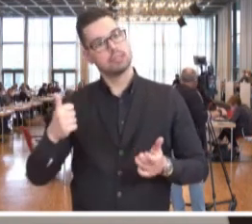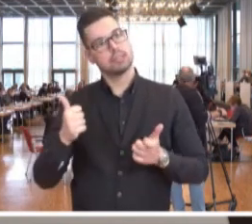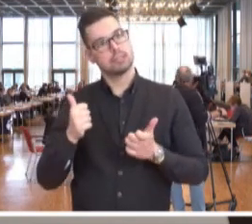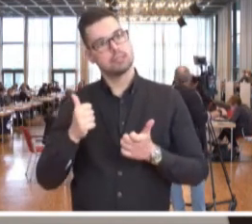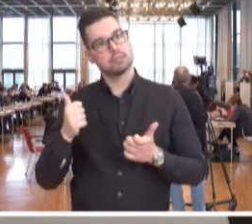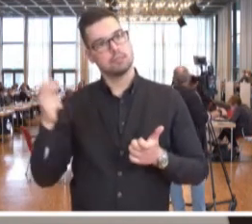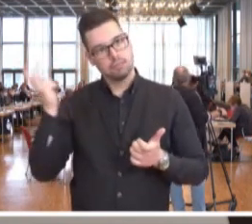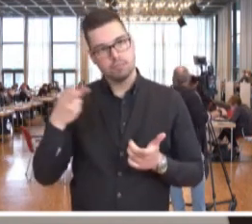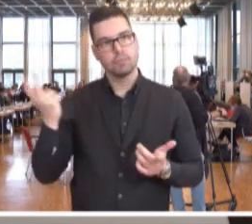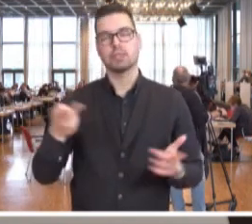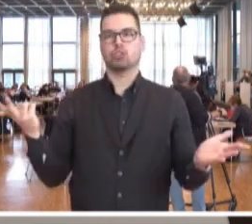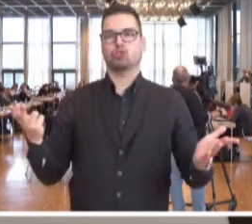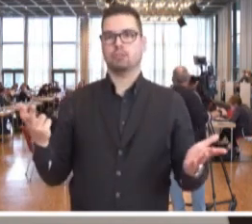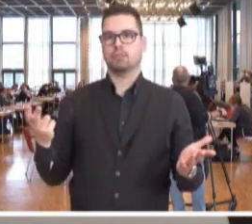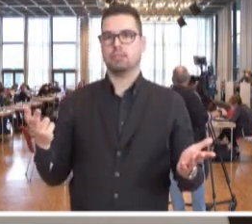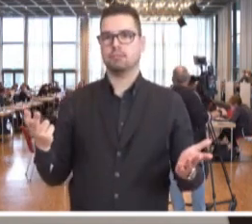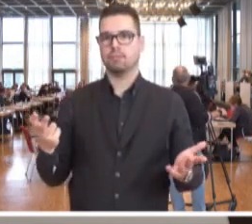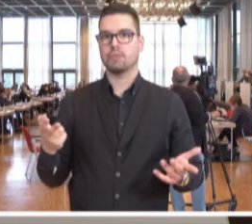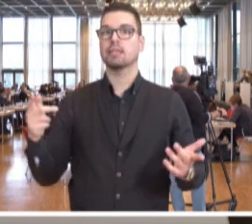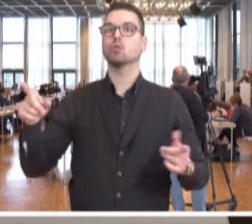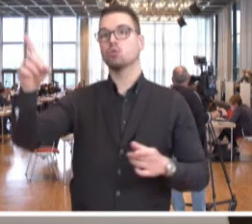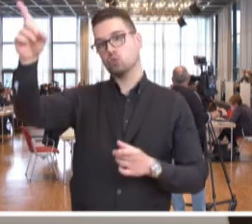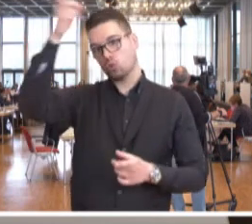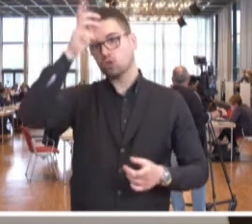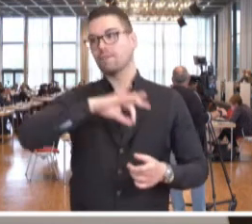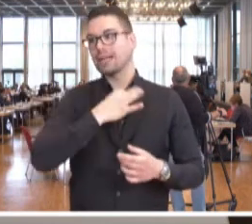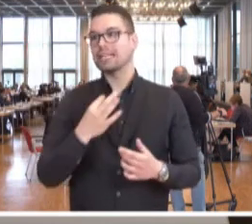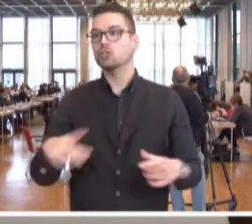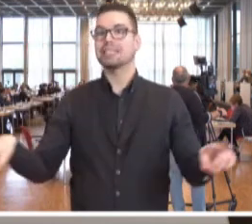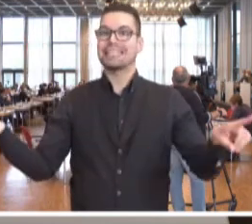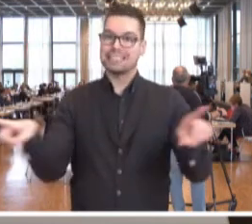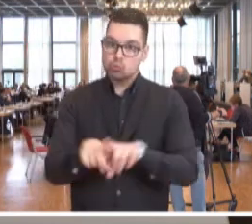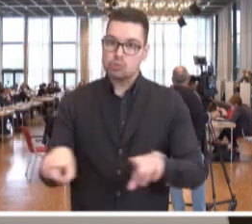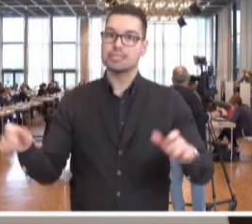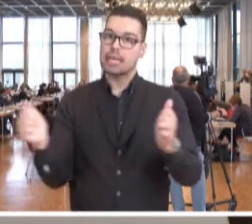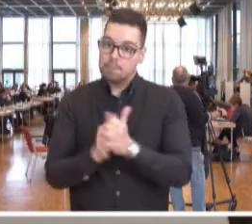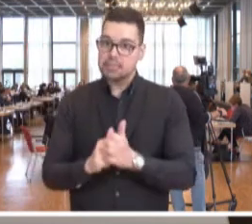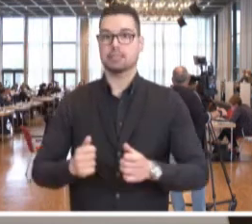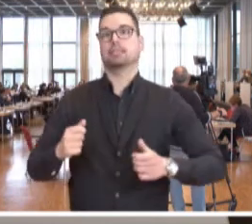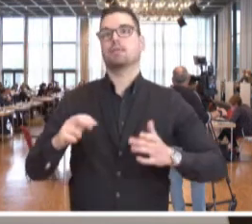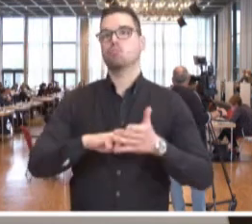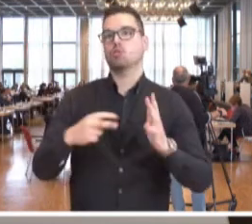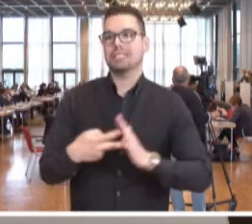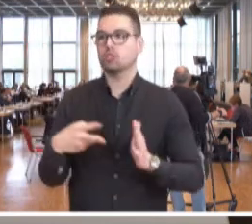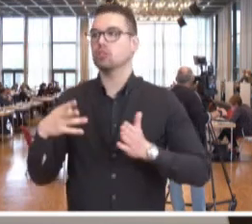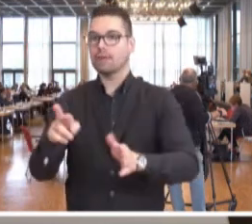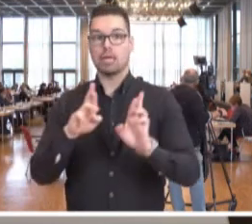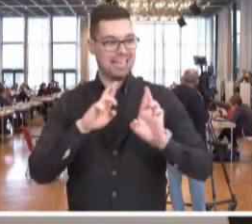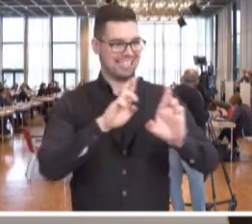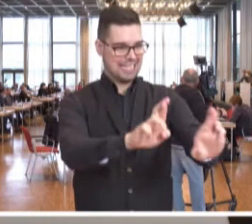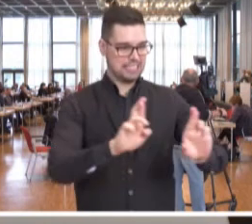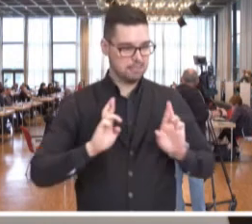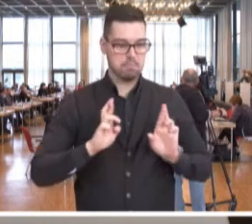wenn Deutschland und Frankreich einen gemeinsamen politischen Weg gehen können, soweit dies möglich ist,